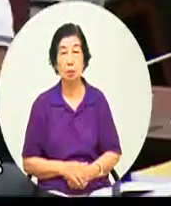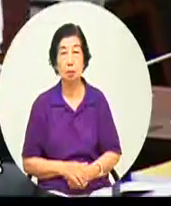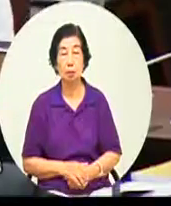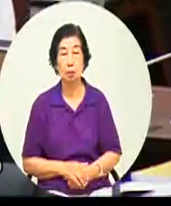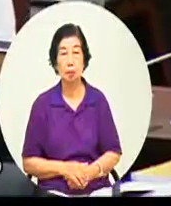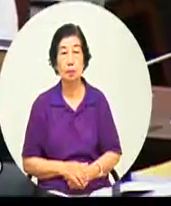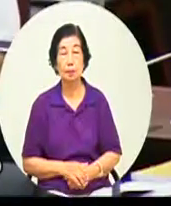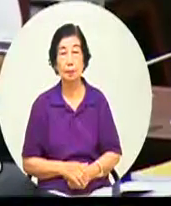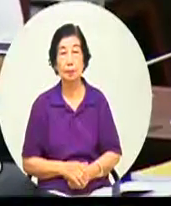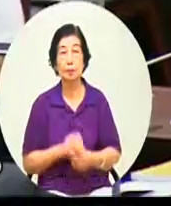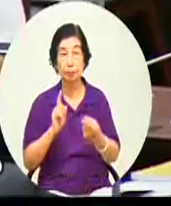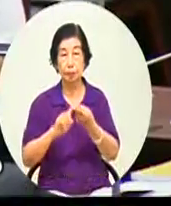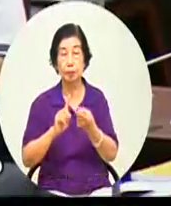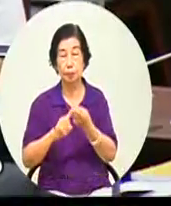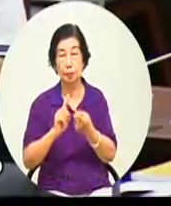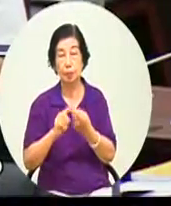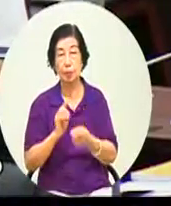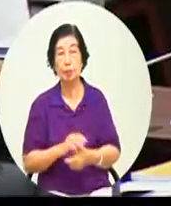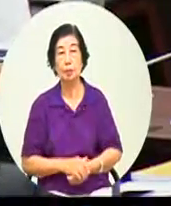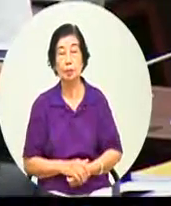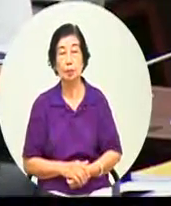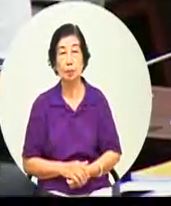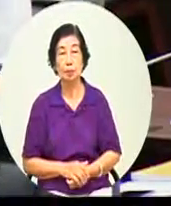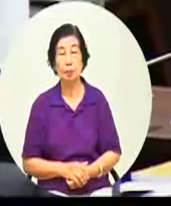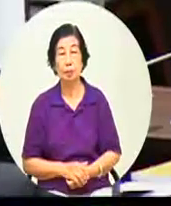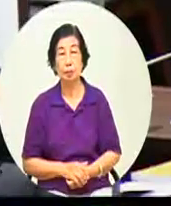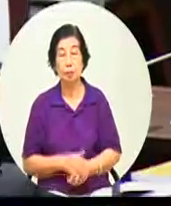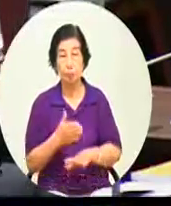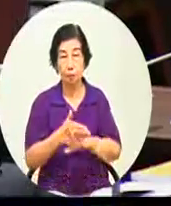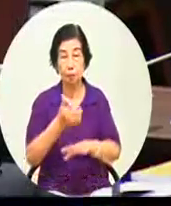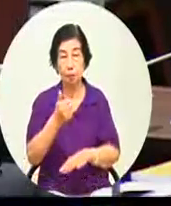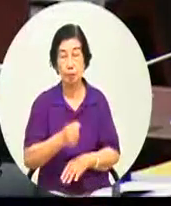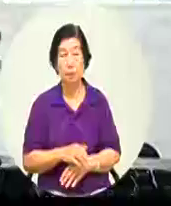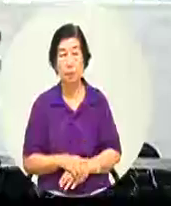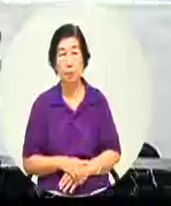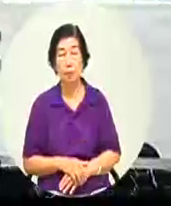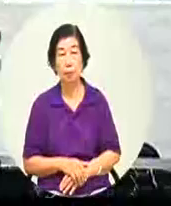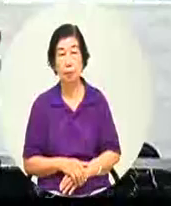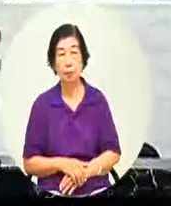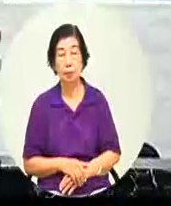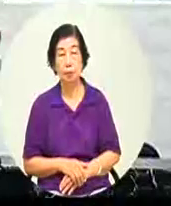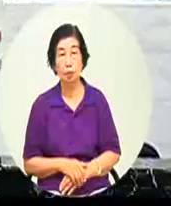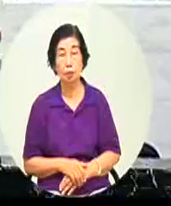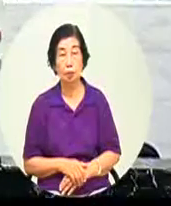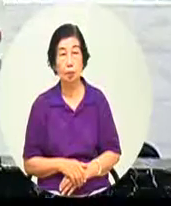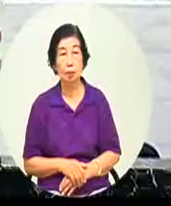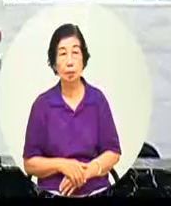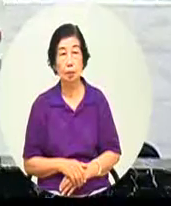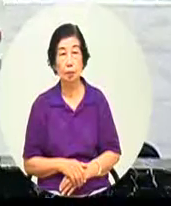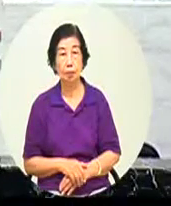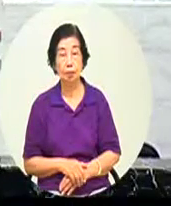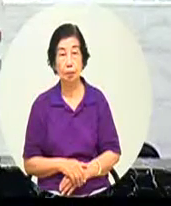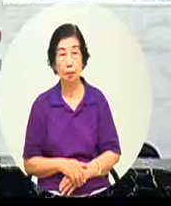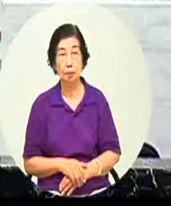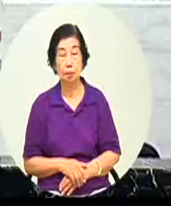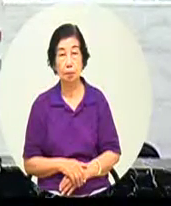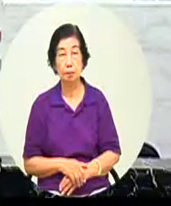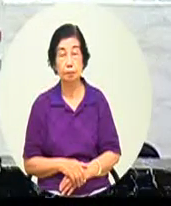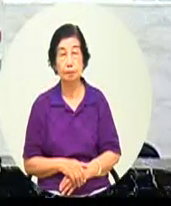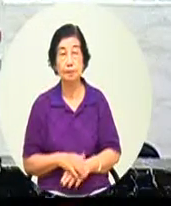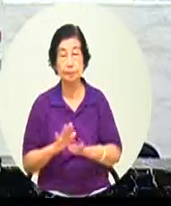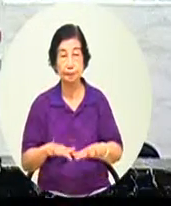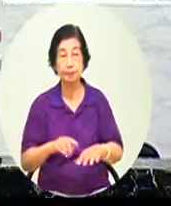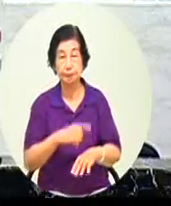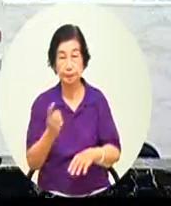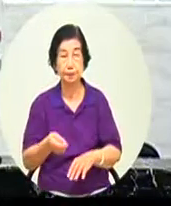是。是，好，感谢，哎。 好，谢谢林议员。接下来是陈丽娜，陈议员